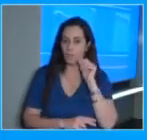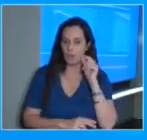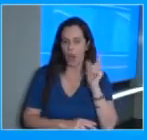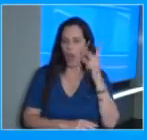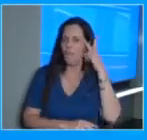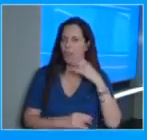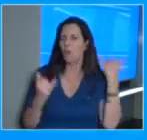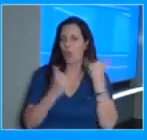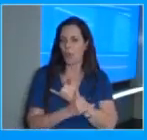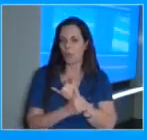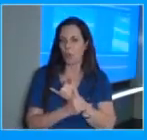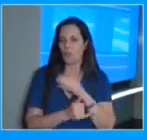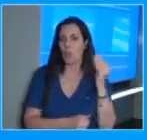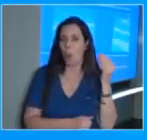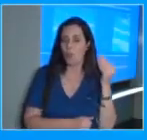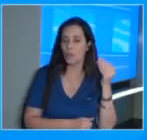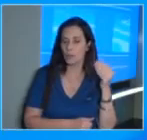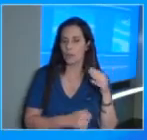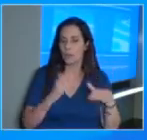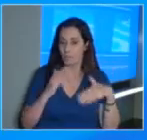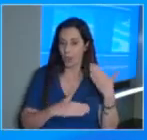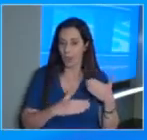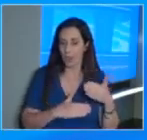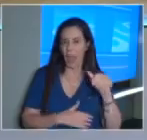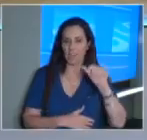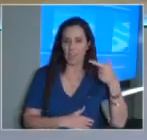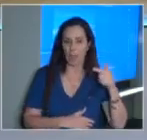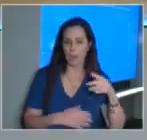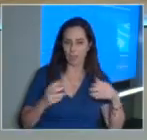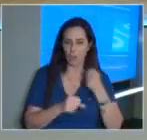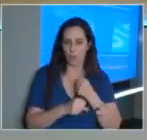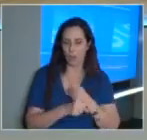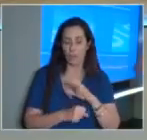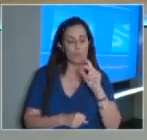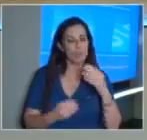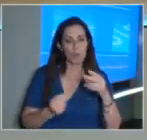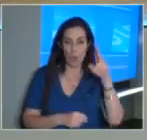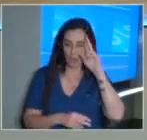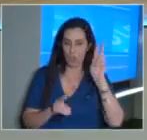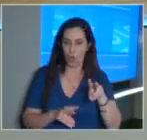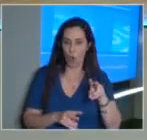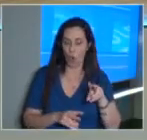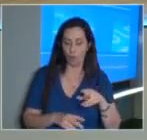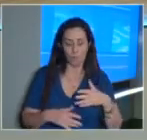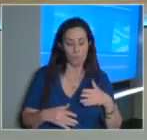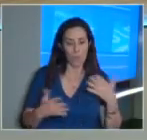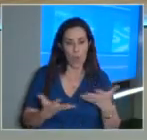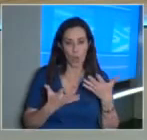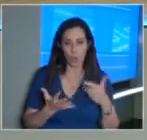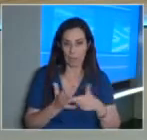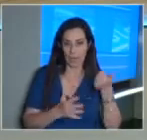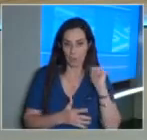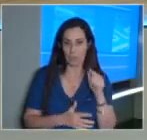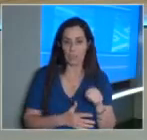לא הפנימו את הטעויות של יצחק הרצוג ואחריו אבי גבאי. אם יש משהו שהליכוד יכול להתעודד בעקבות המחאה